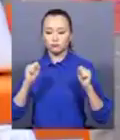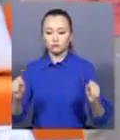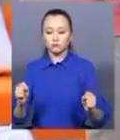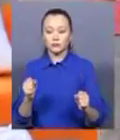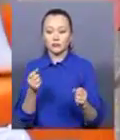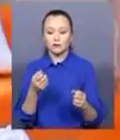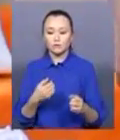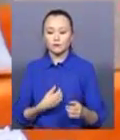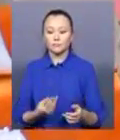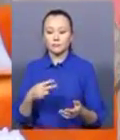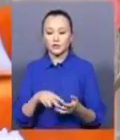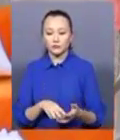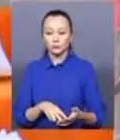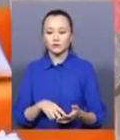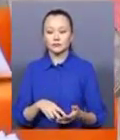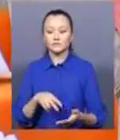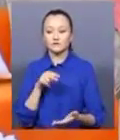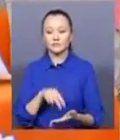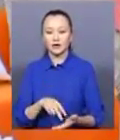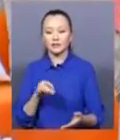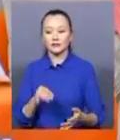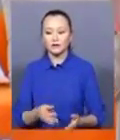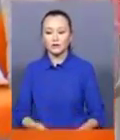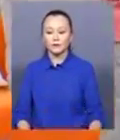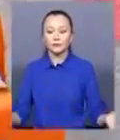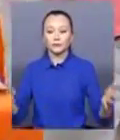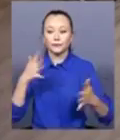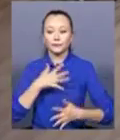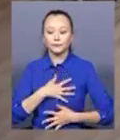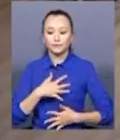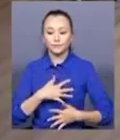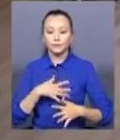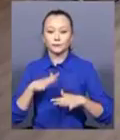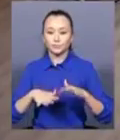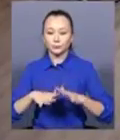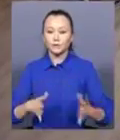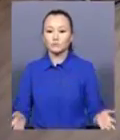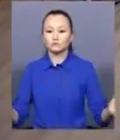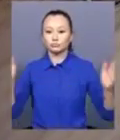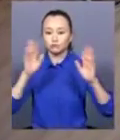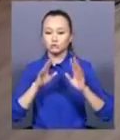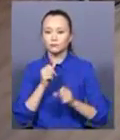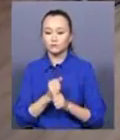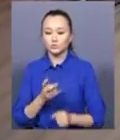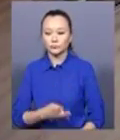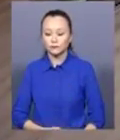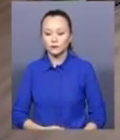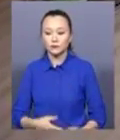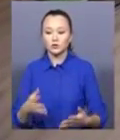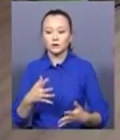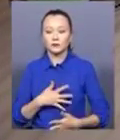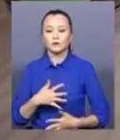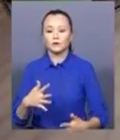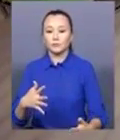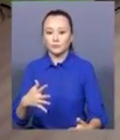проснулись. Ручка, вот, да, вот-вот проснулись, ну, встали, и просто вдох и выдох. Опять